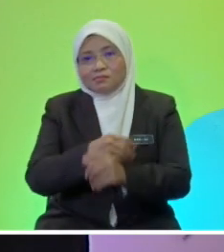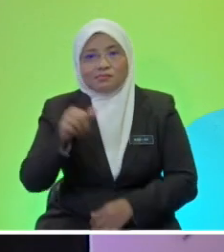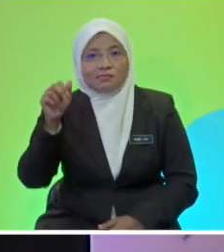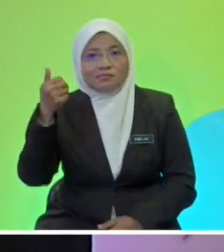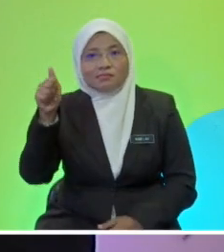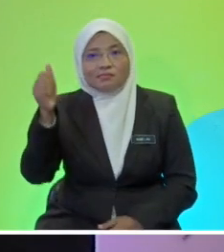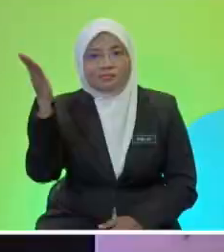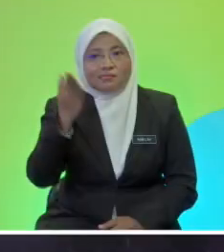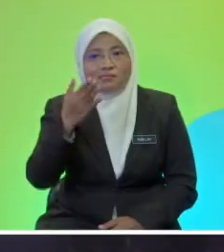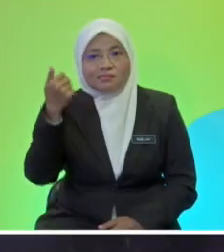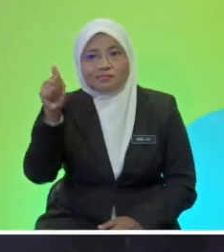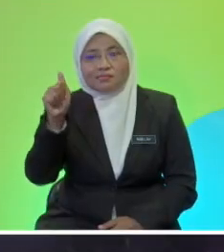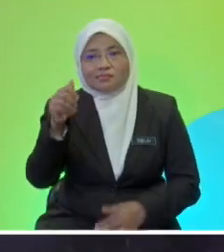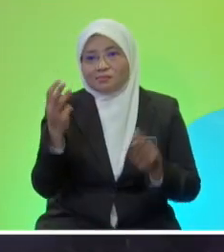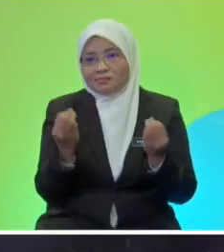markas